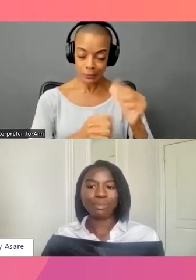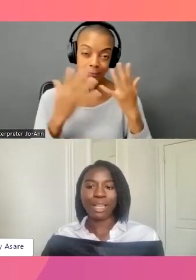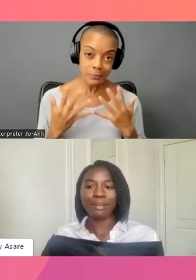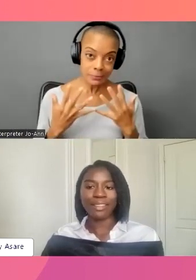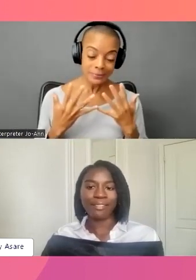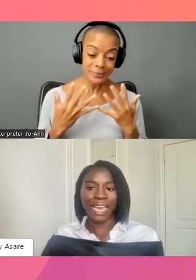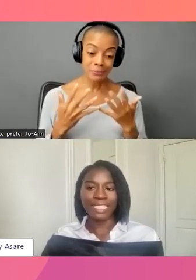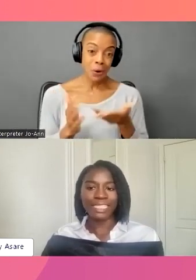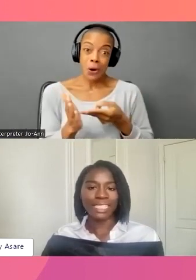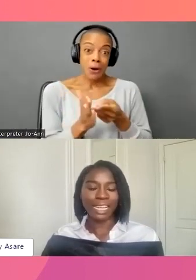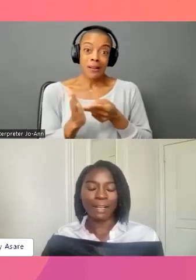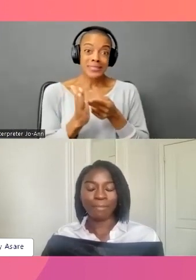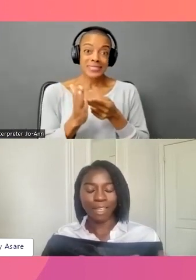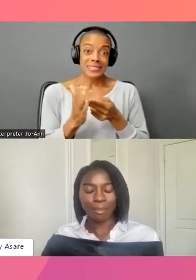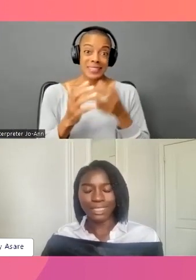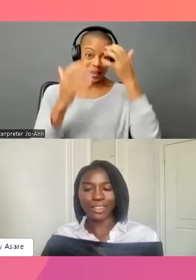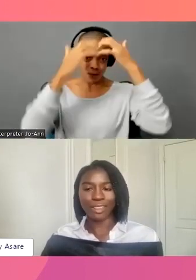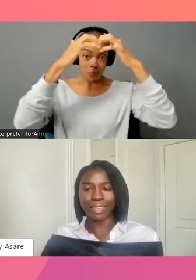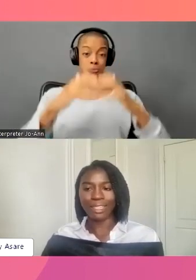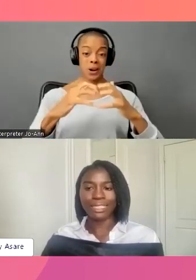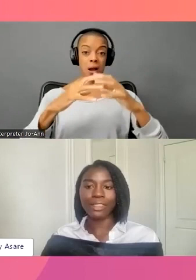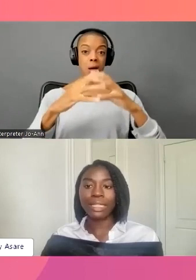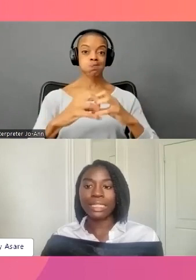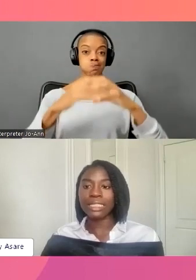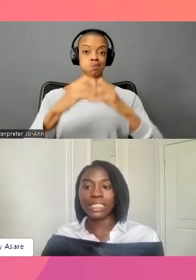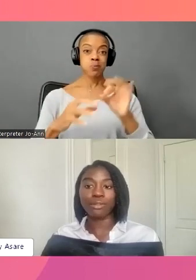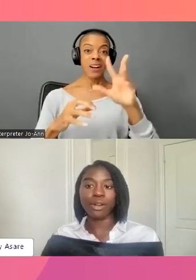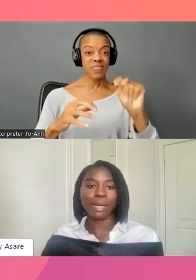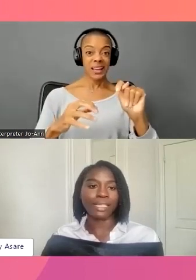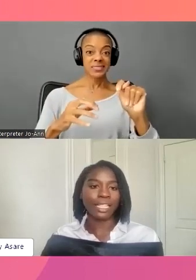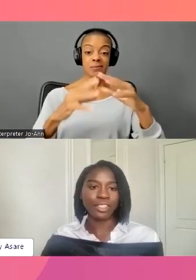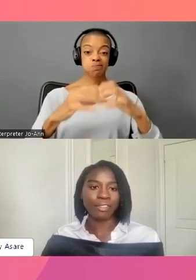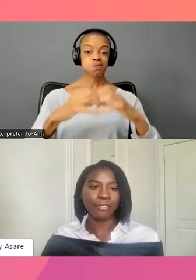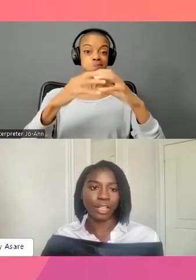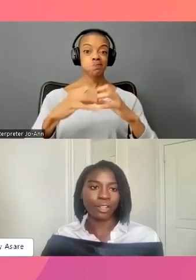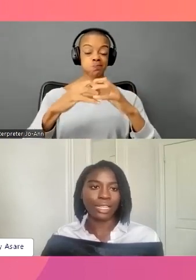cette définition. En fait, les lésions